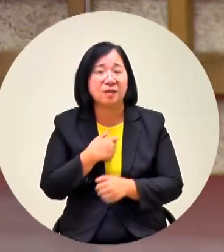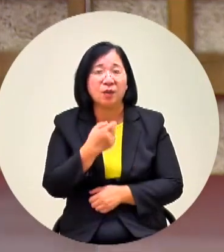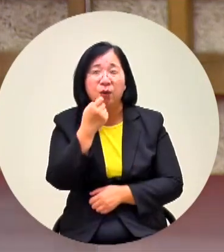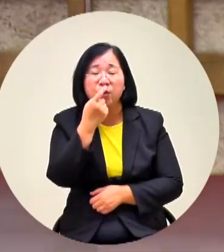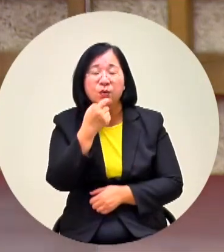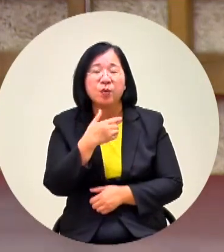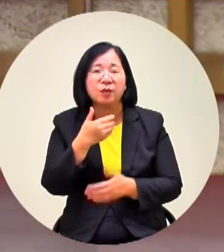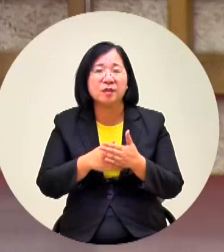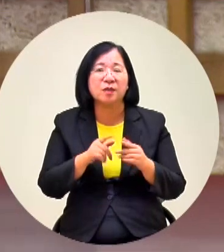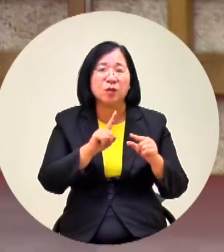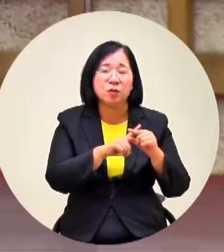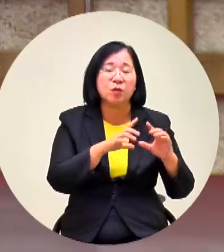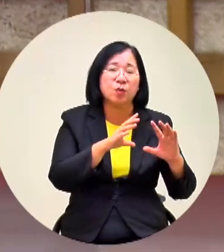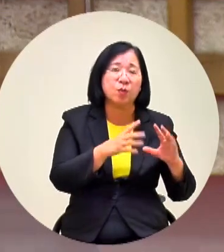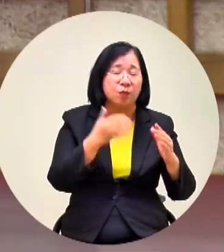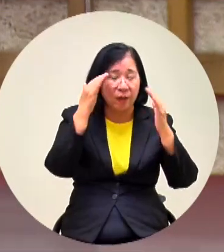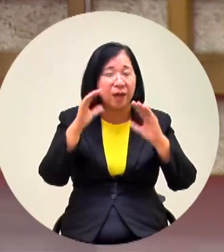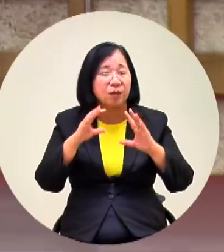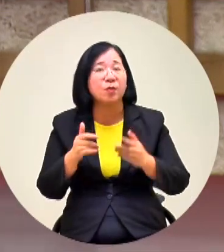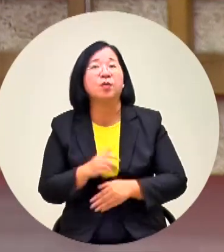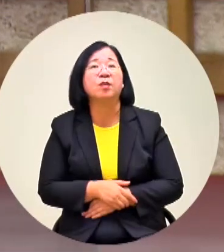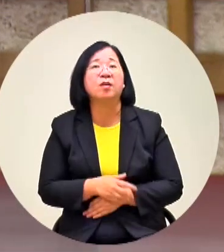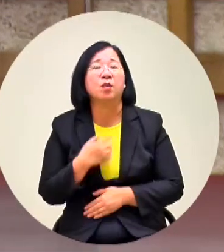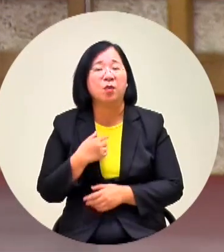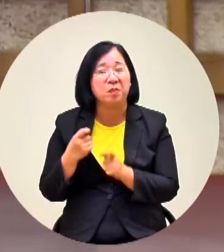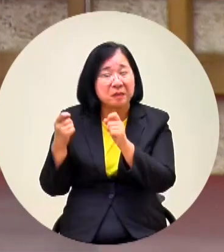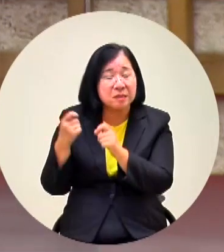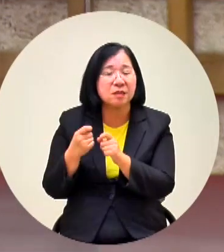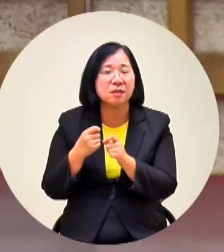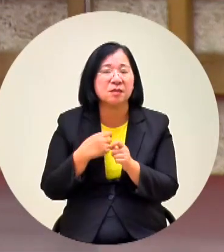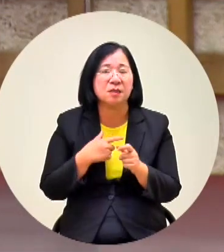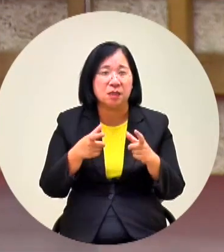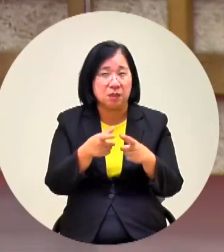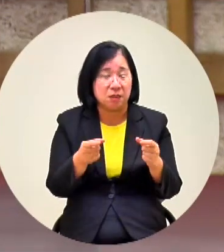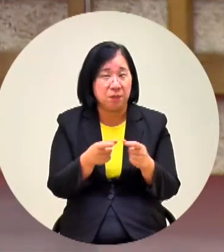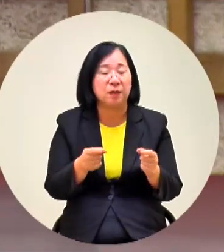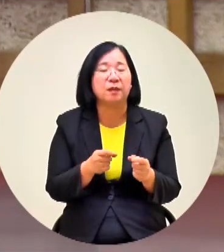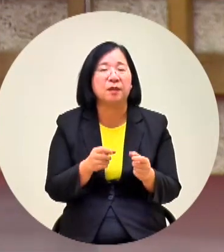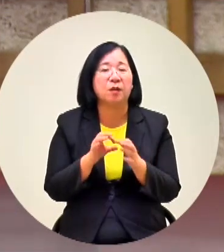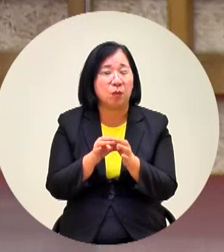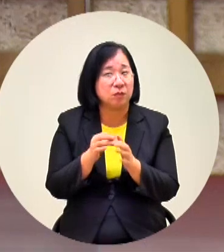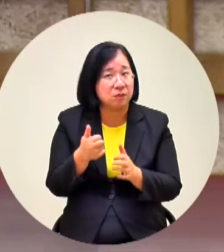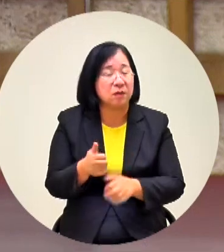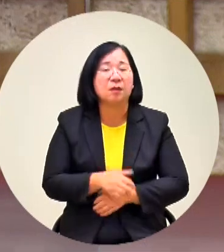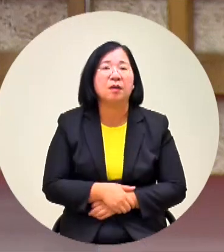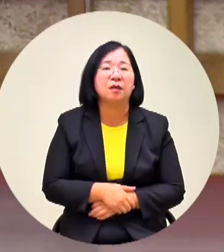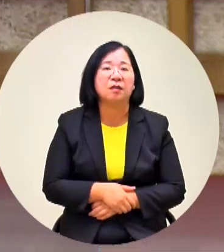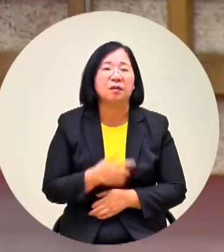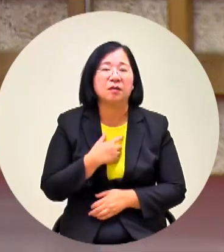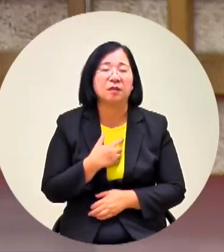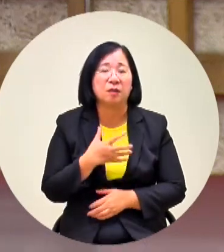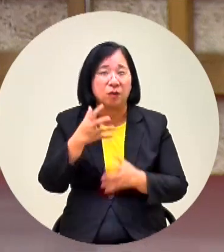线。我们邻近的日本，跟台湾关系最好的日本，他们菅义伟首相也宣布了2050年达成碳